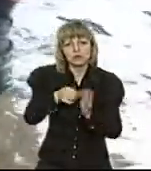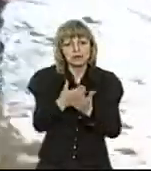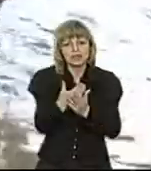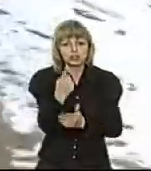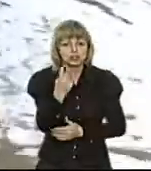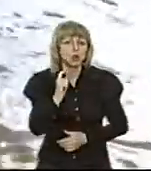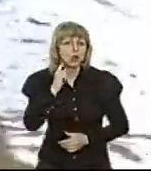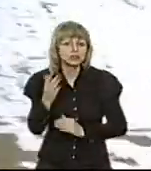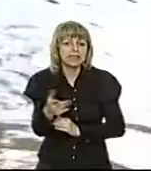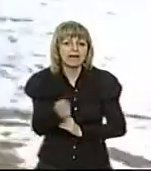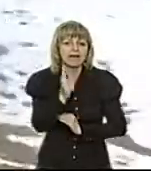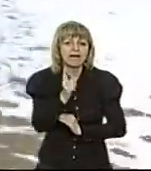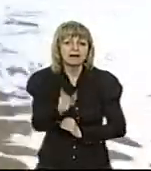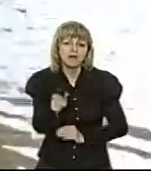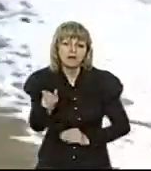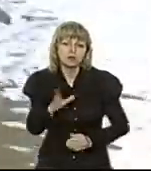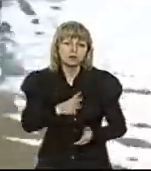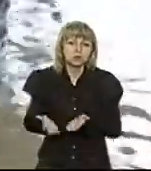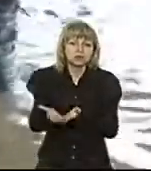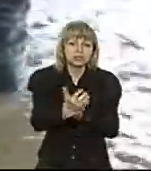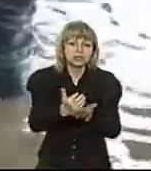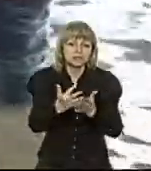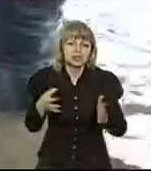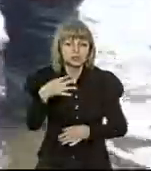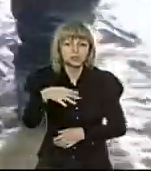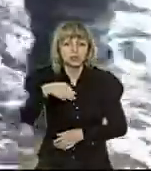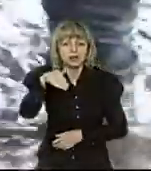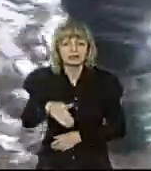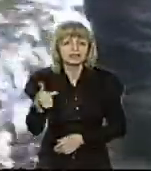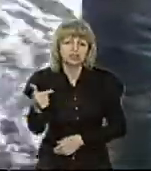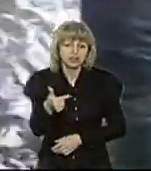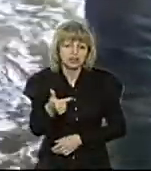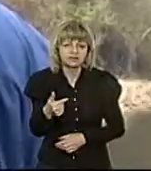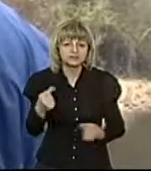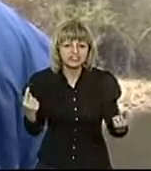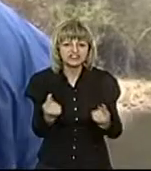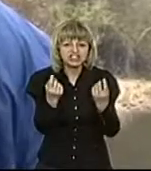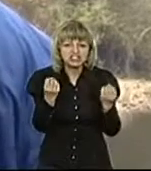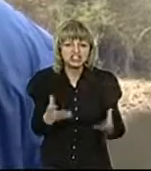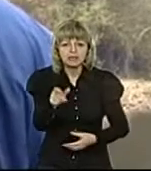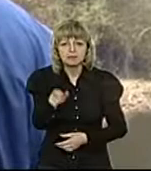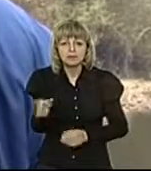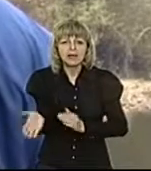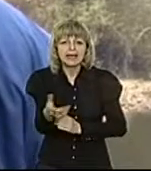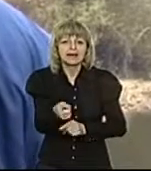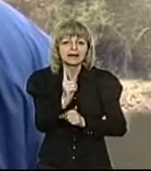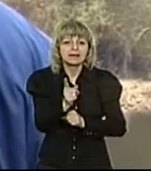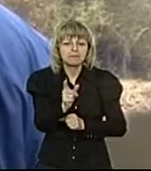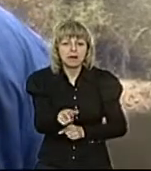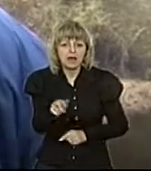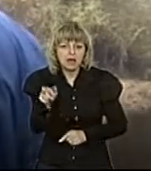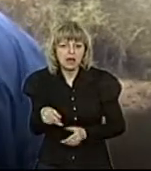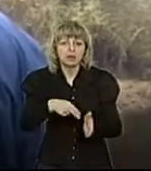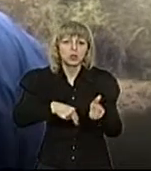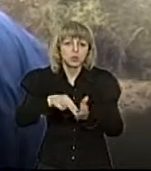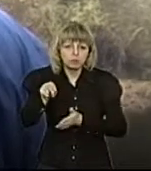100 луцьких рибалок. Було зібрано трошки менше 40 тисяч гривень. Звичайними людьми, рибаками